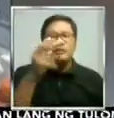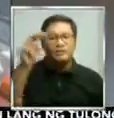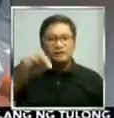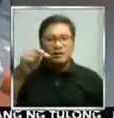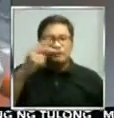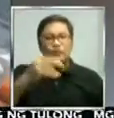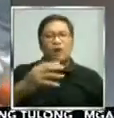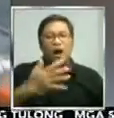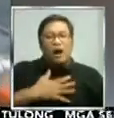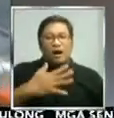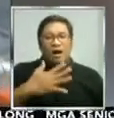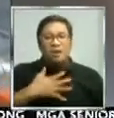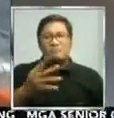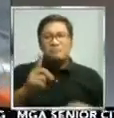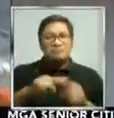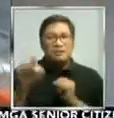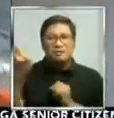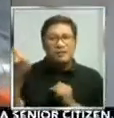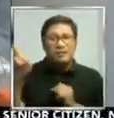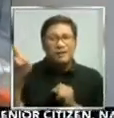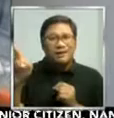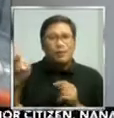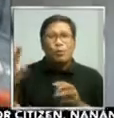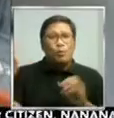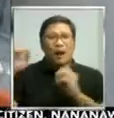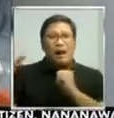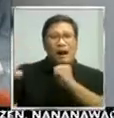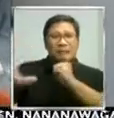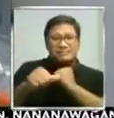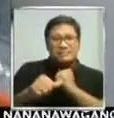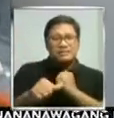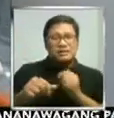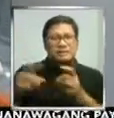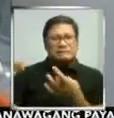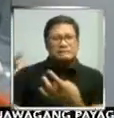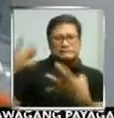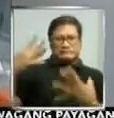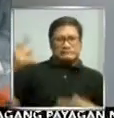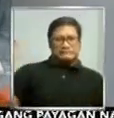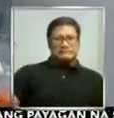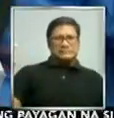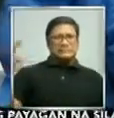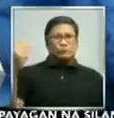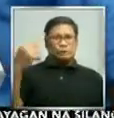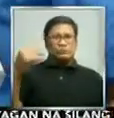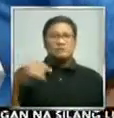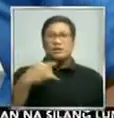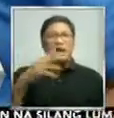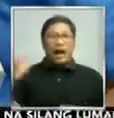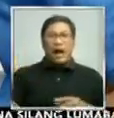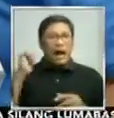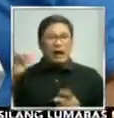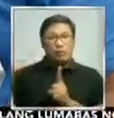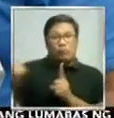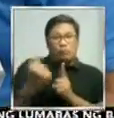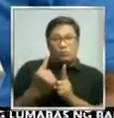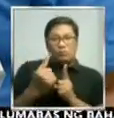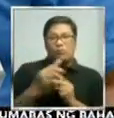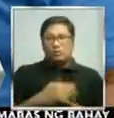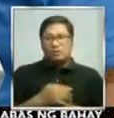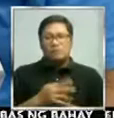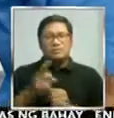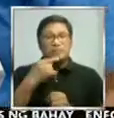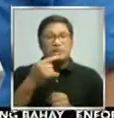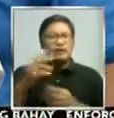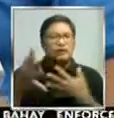niya. Pero hindi kami in-assist. Parang diring-diri pa sa amin. Halos hindi kami lapitan. Kahit anong sabihin ko sa